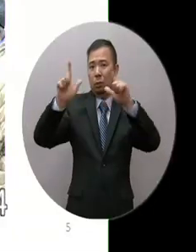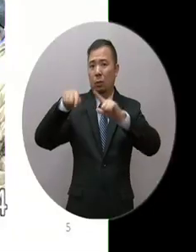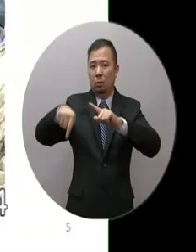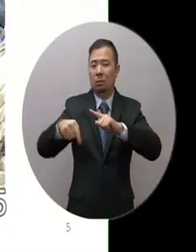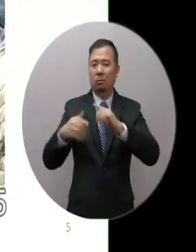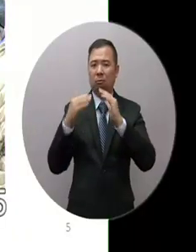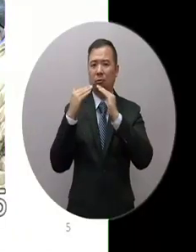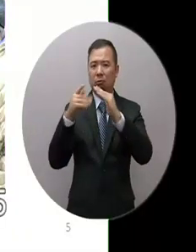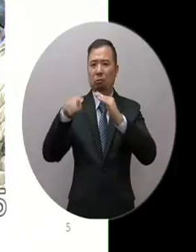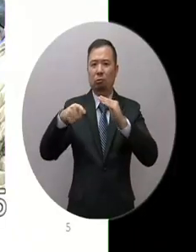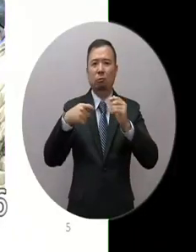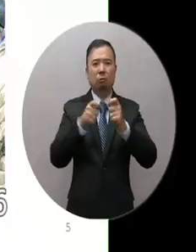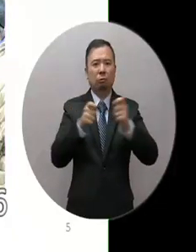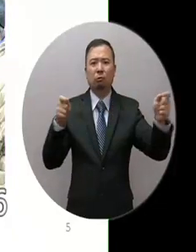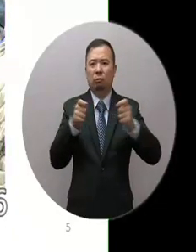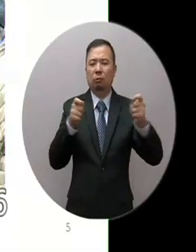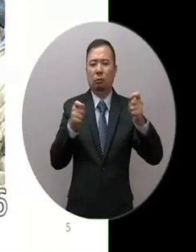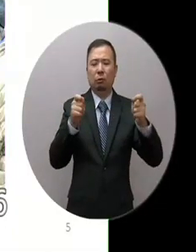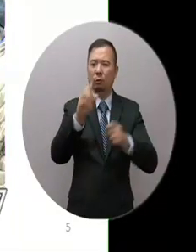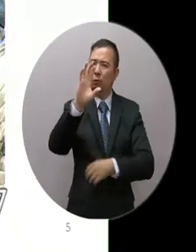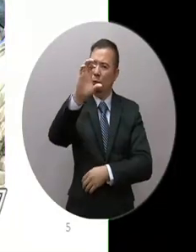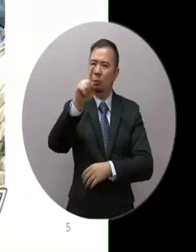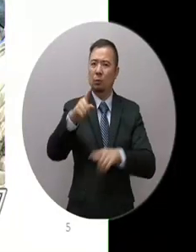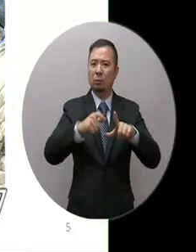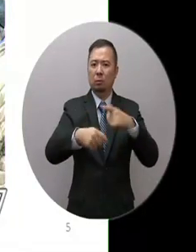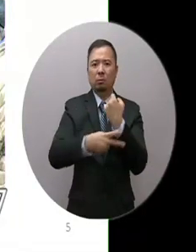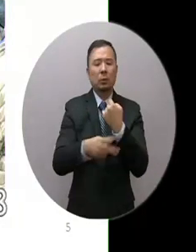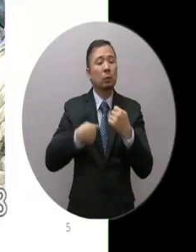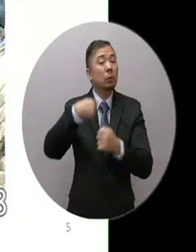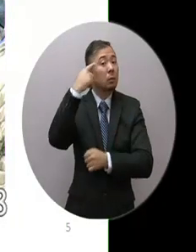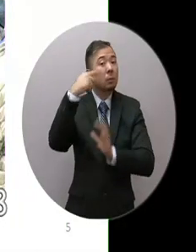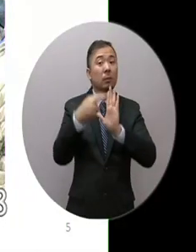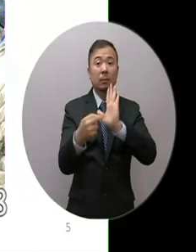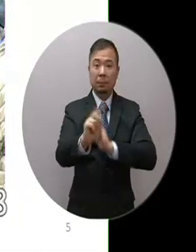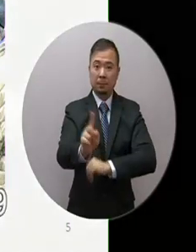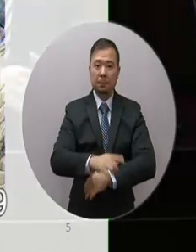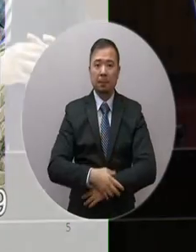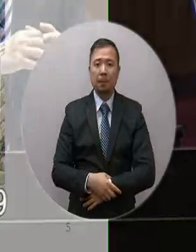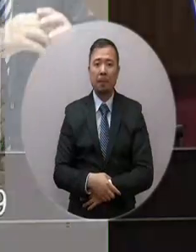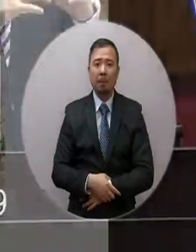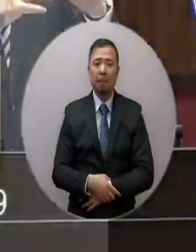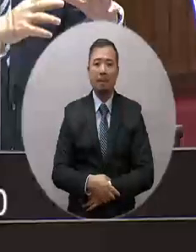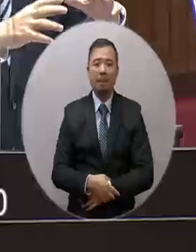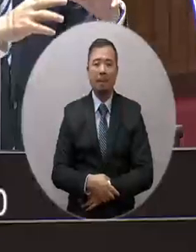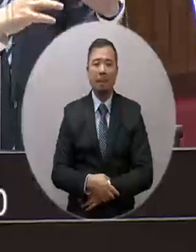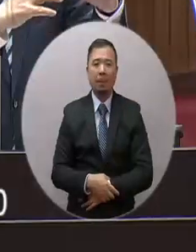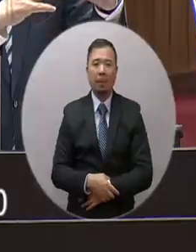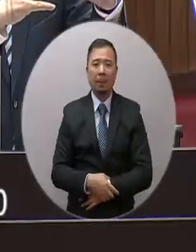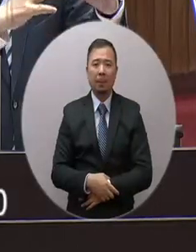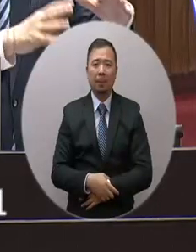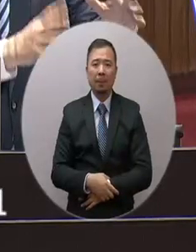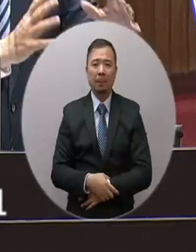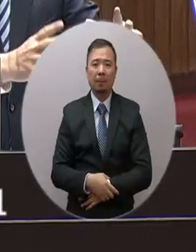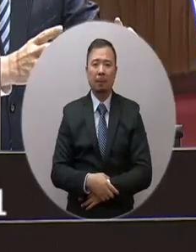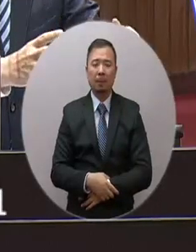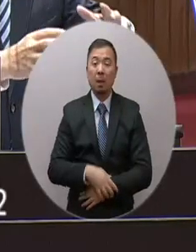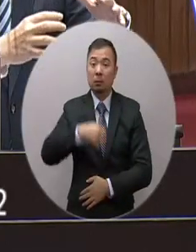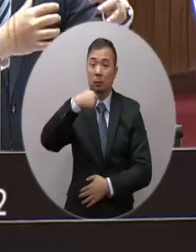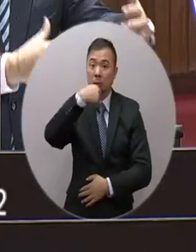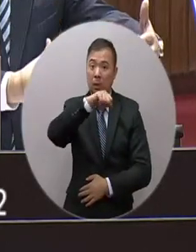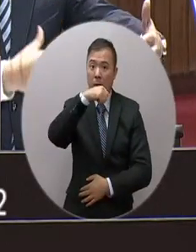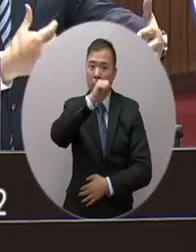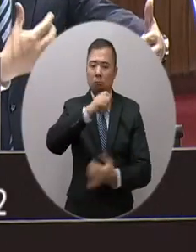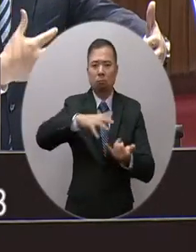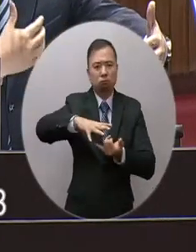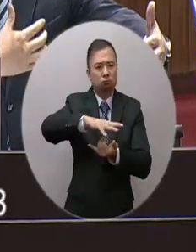90公里的路程。那我要跟院长来说明，就是说我们在台湾还是有不同的地区，他